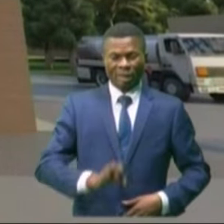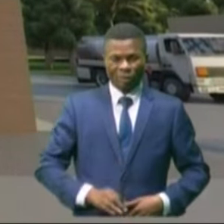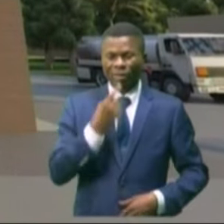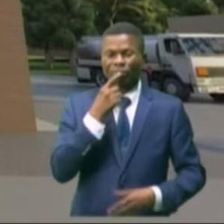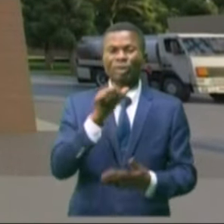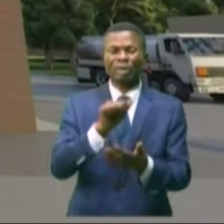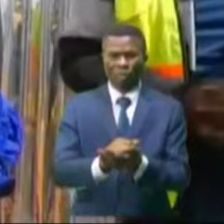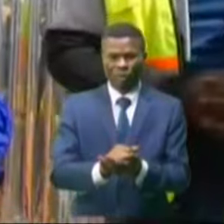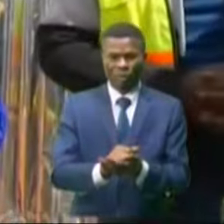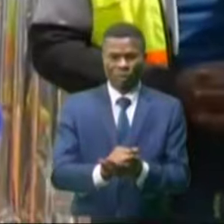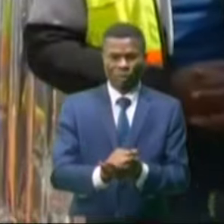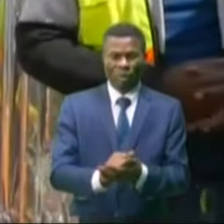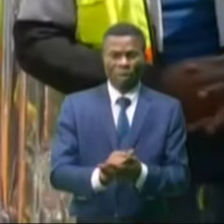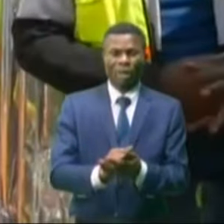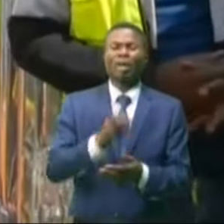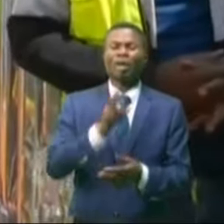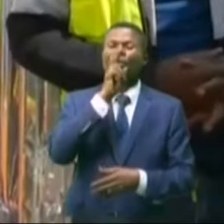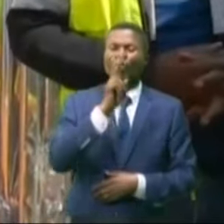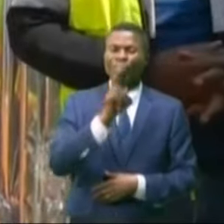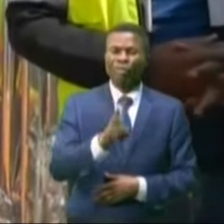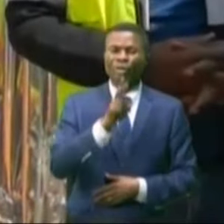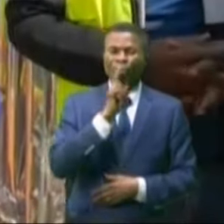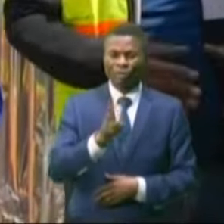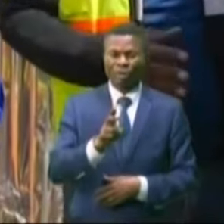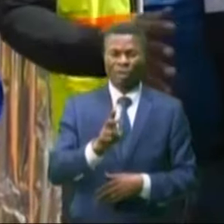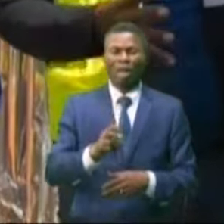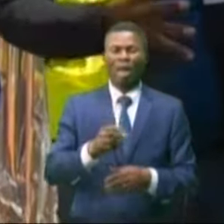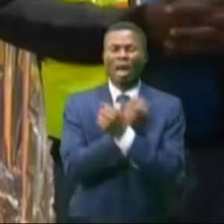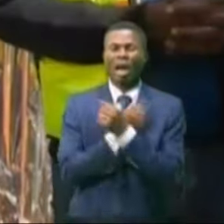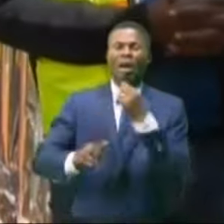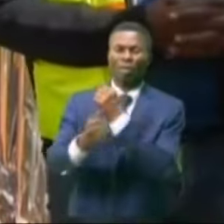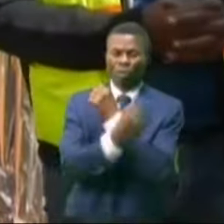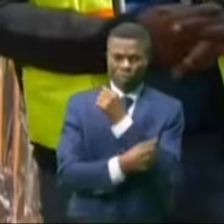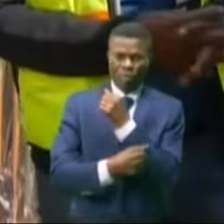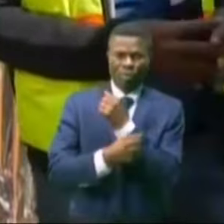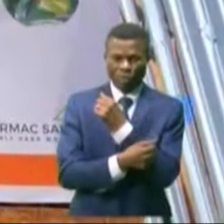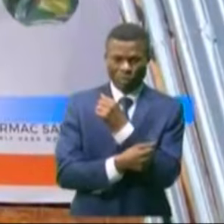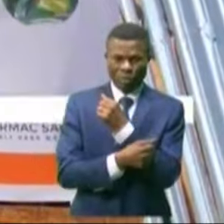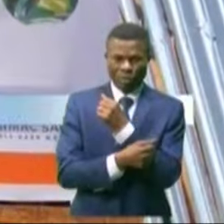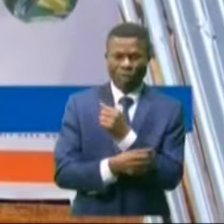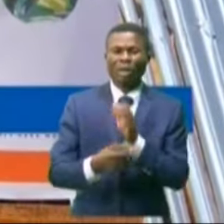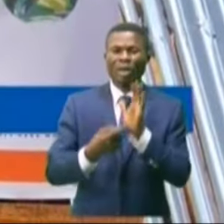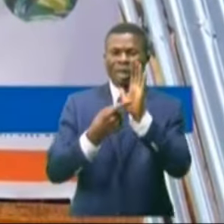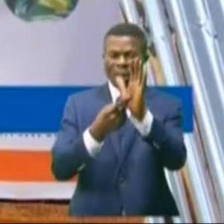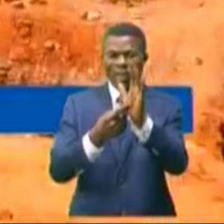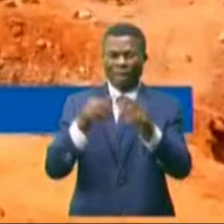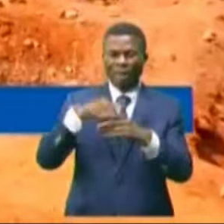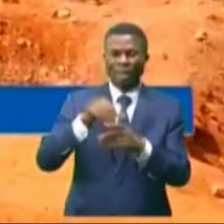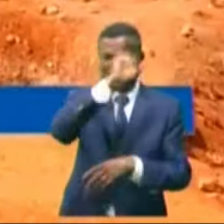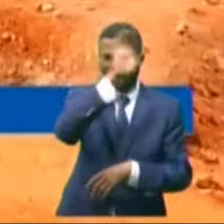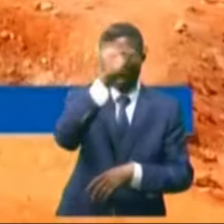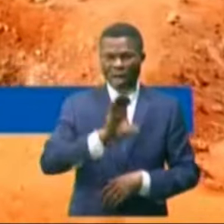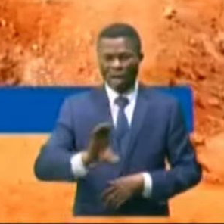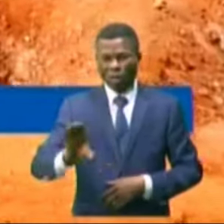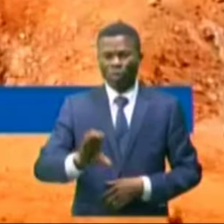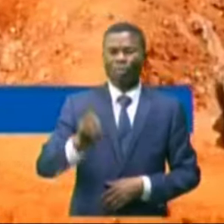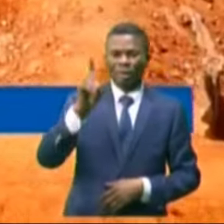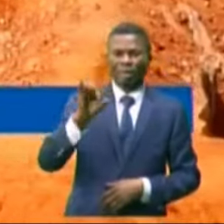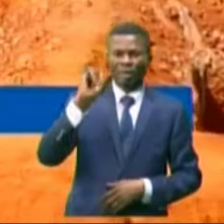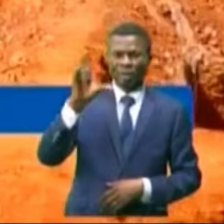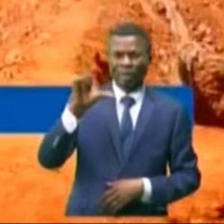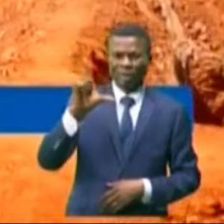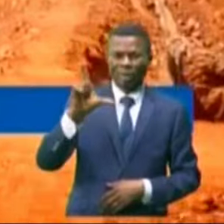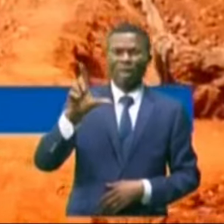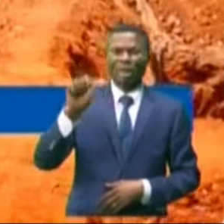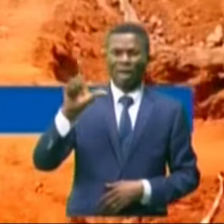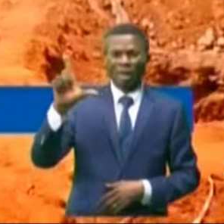Tshilombo, qui tire sa sève de l'amour du pays, vaut son pesant d'or dans la commune de Dilala, sous l'impulsion de